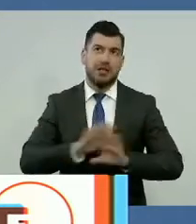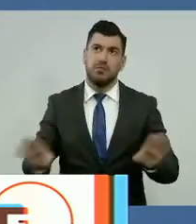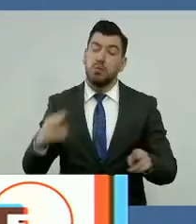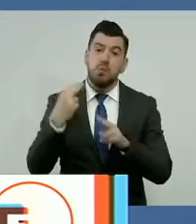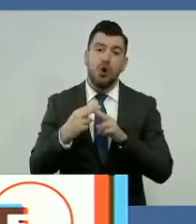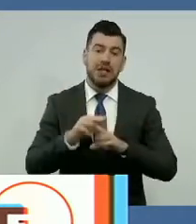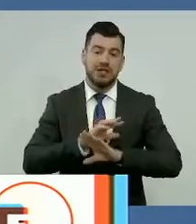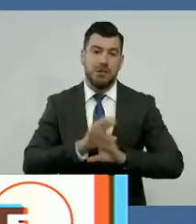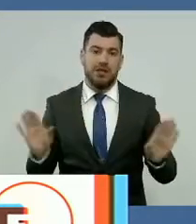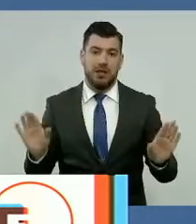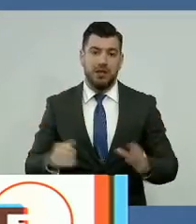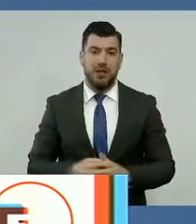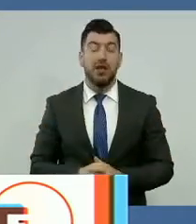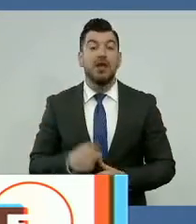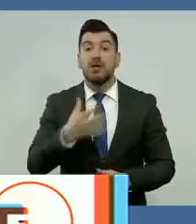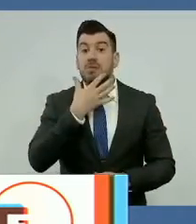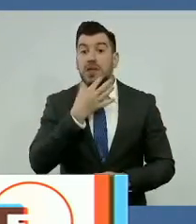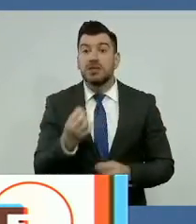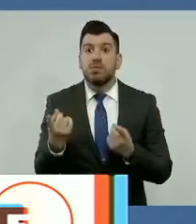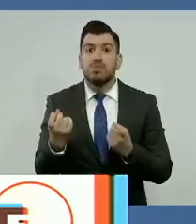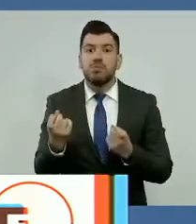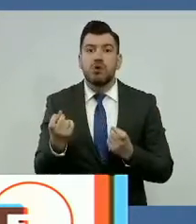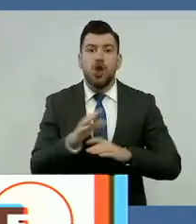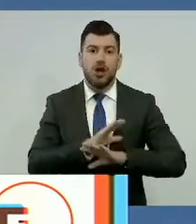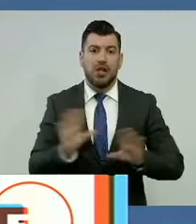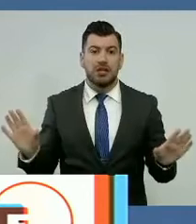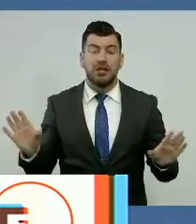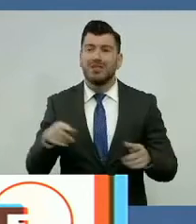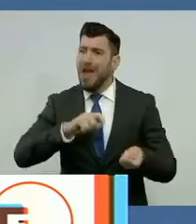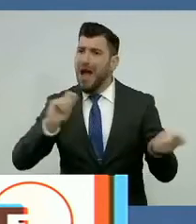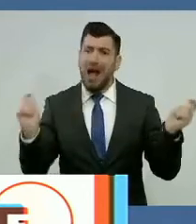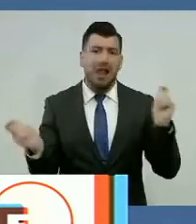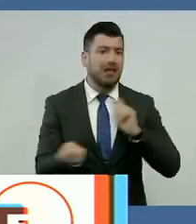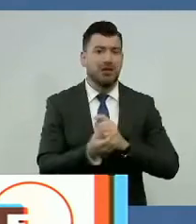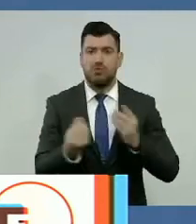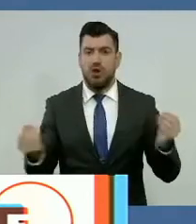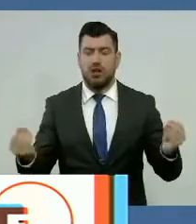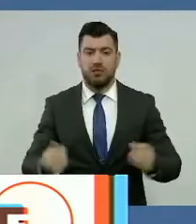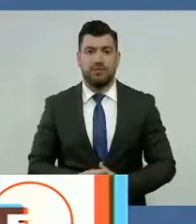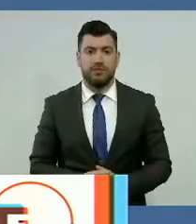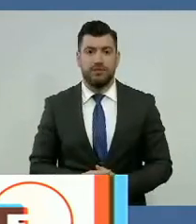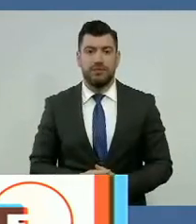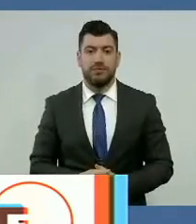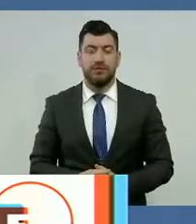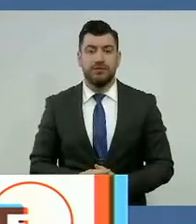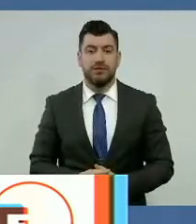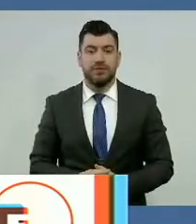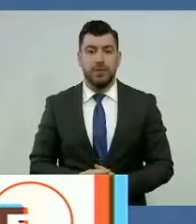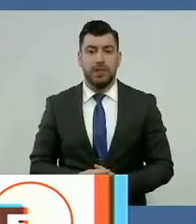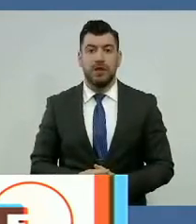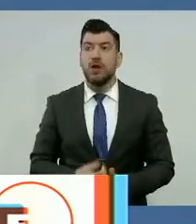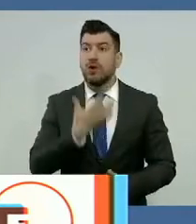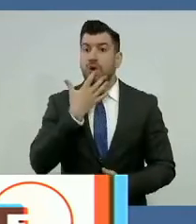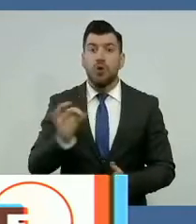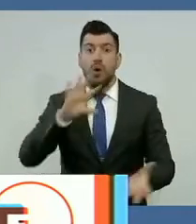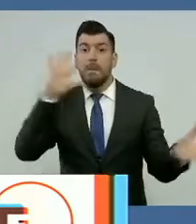αβεβαιότητες, πρωτοφανείς προκλήσεις, μεγάλες ανατροπές. Ύστερα από την παγκόσμια υγειονομική